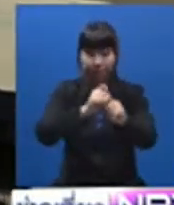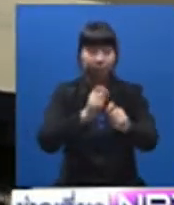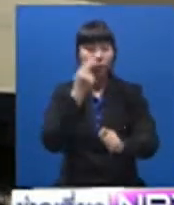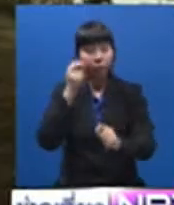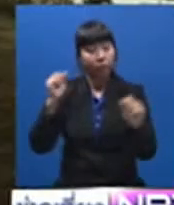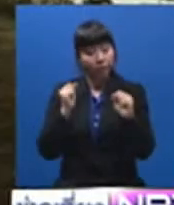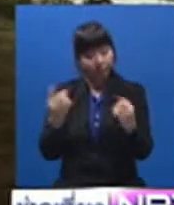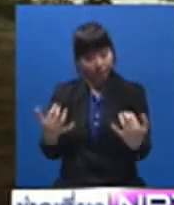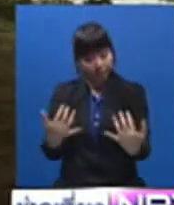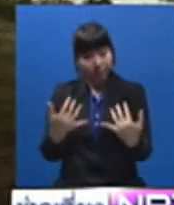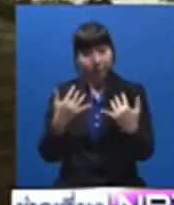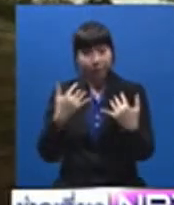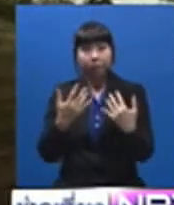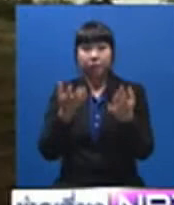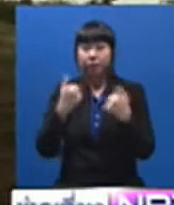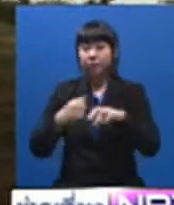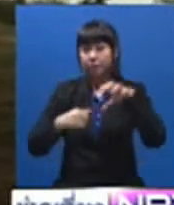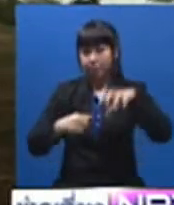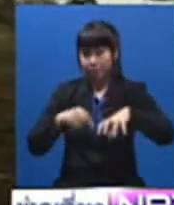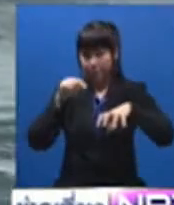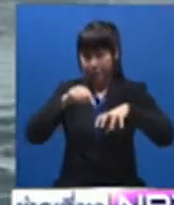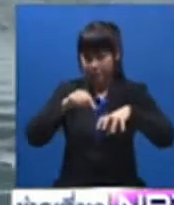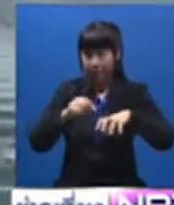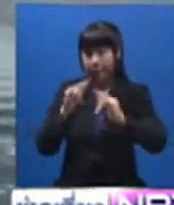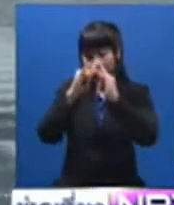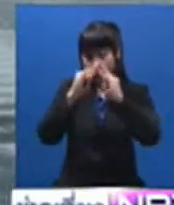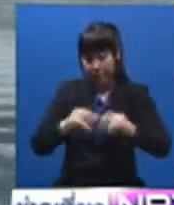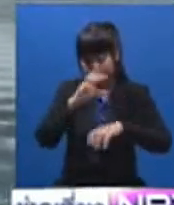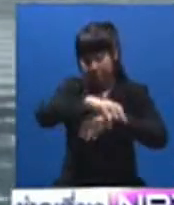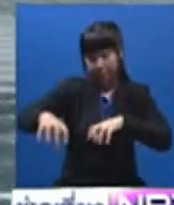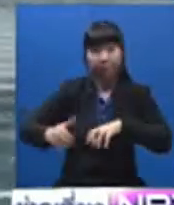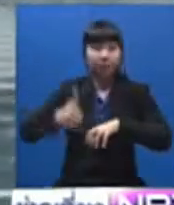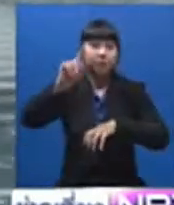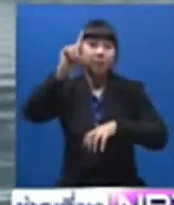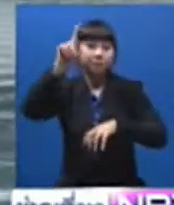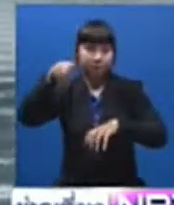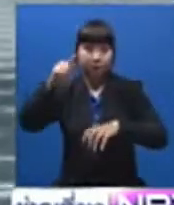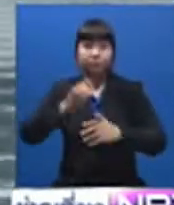ี่หนาวเย็นโดยทงอุธยาณสามารถรองรับเต้นได้ 1,000 หลัง